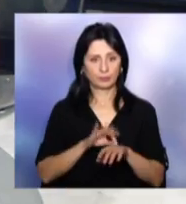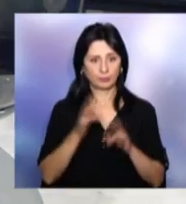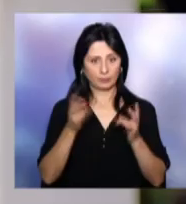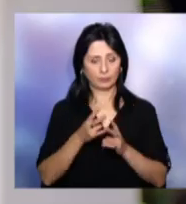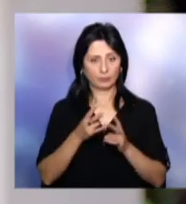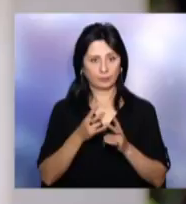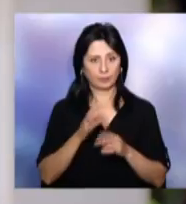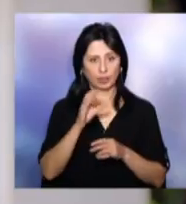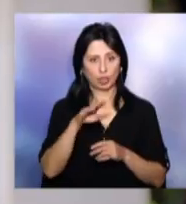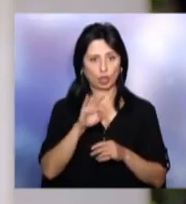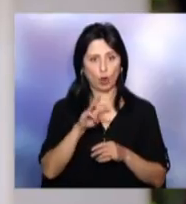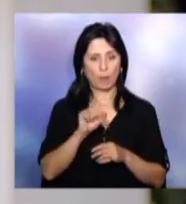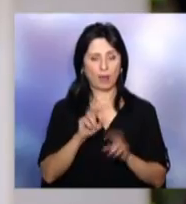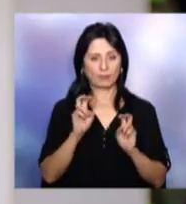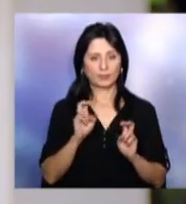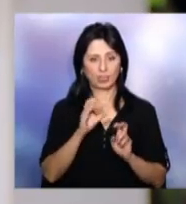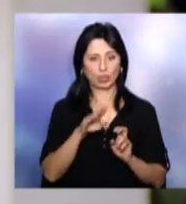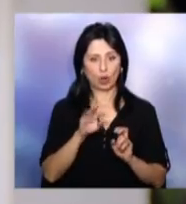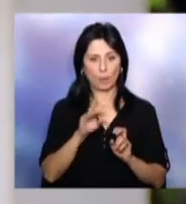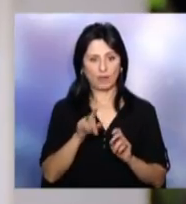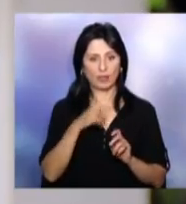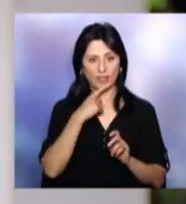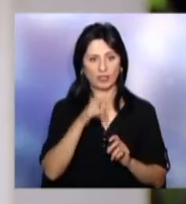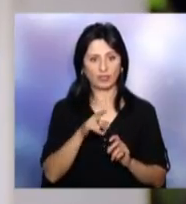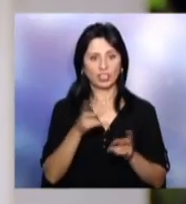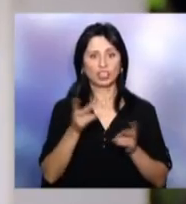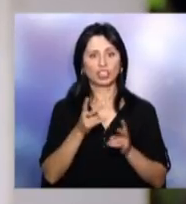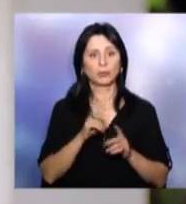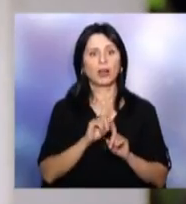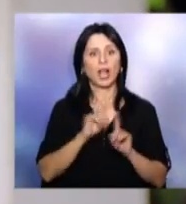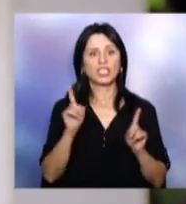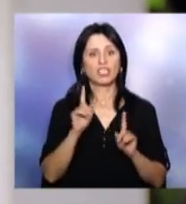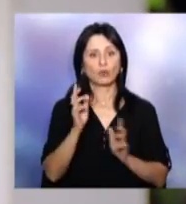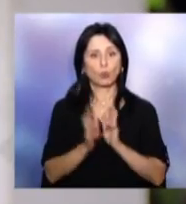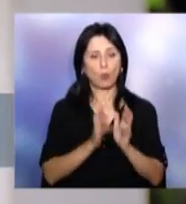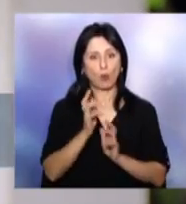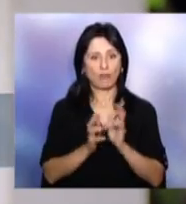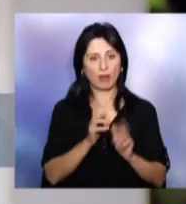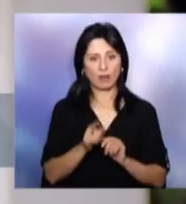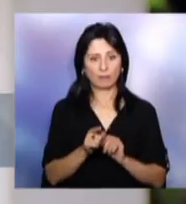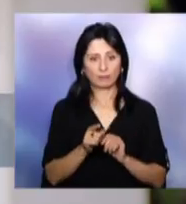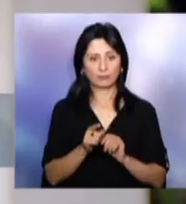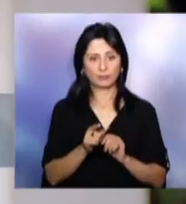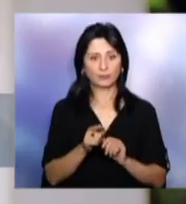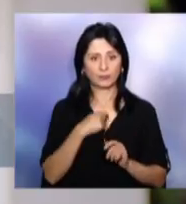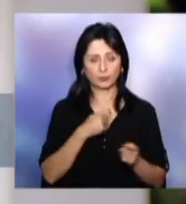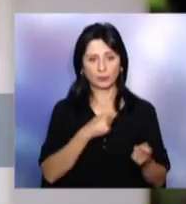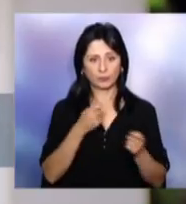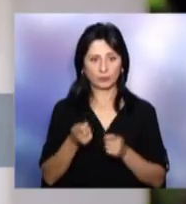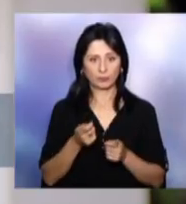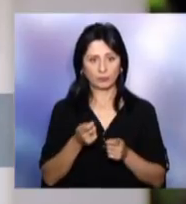დასჭირდება სტომა, რა თქმა უნდა, როგორც თქვენ აღნიშნეთ, სჭირდება განსაკუთრებული მოვლა. მეთან